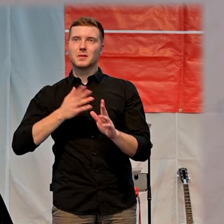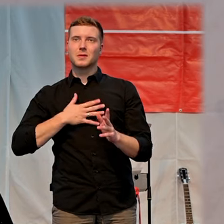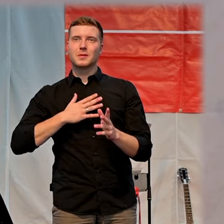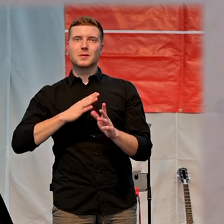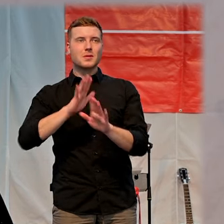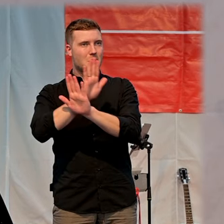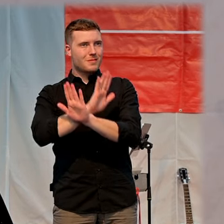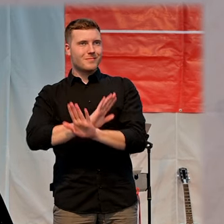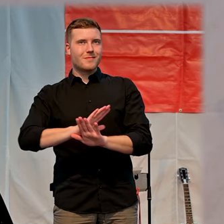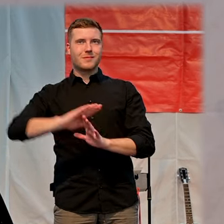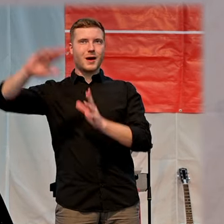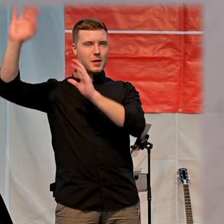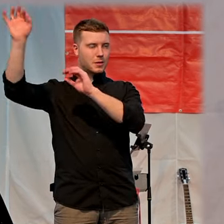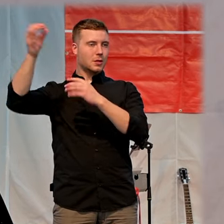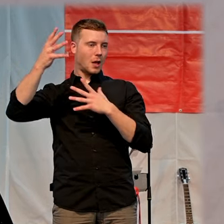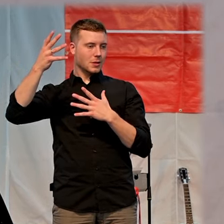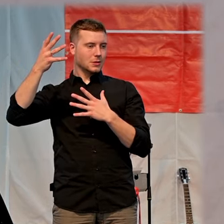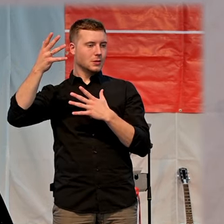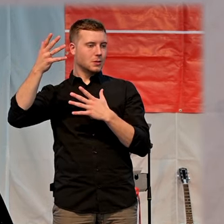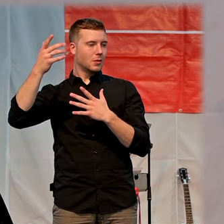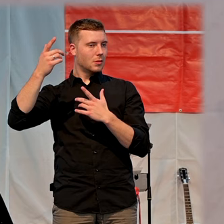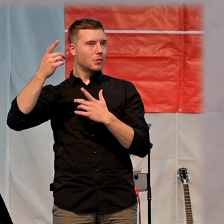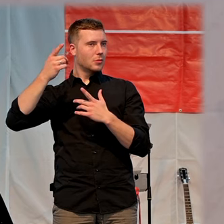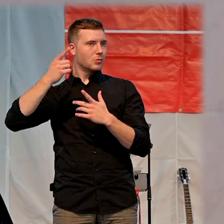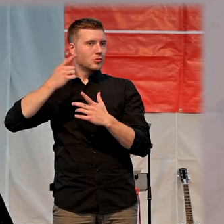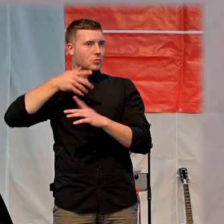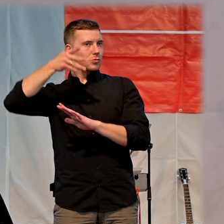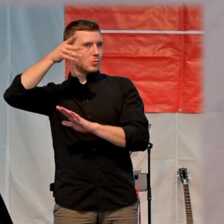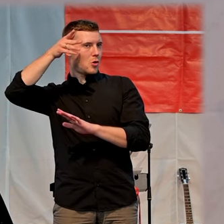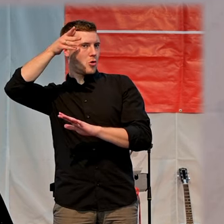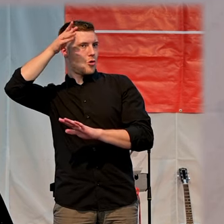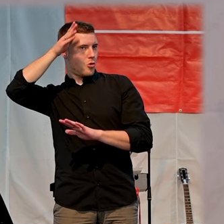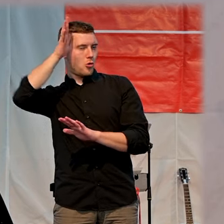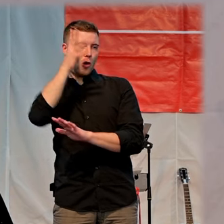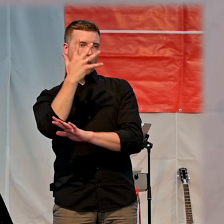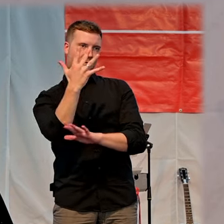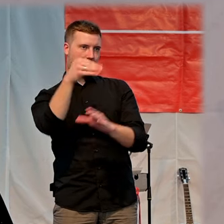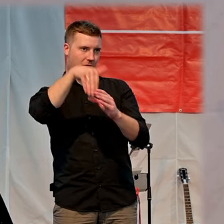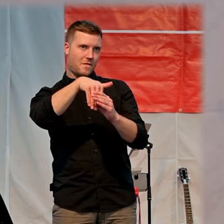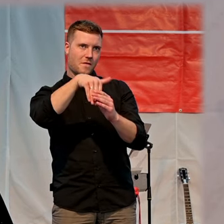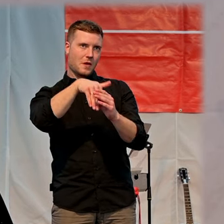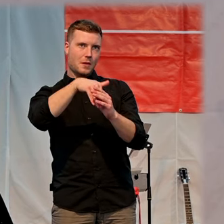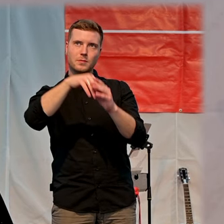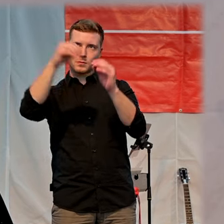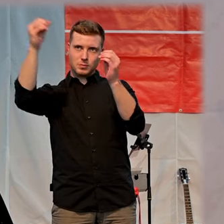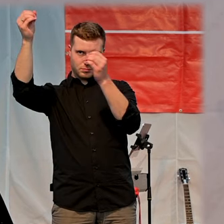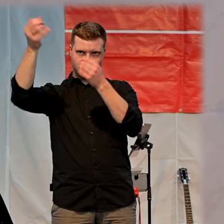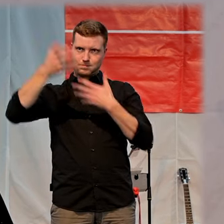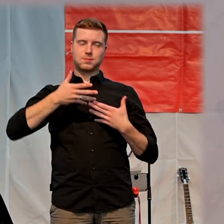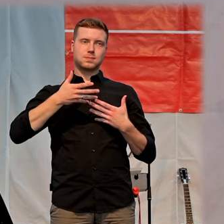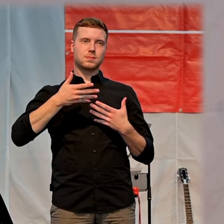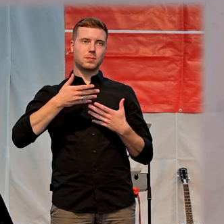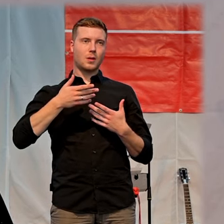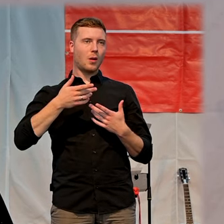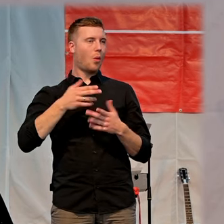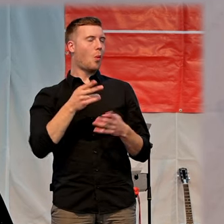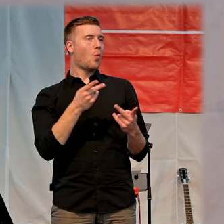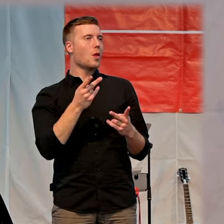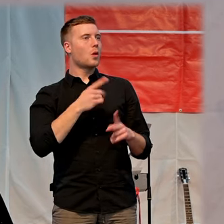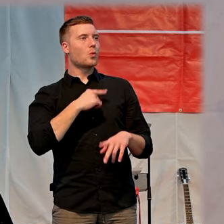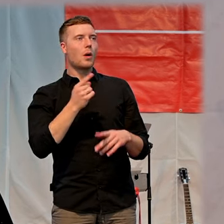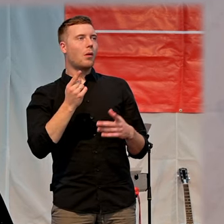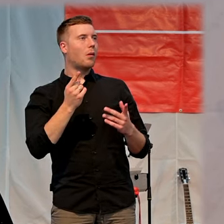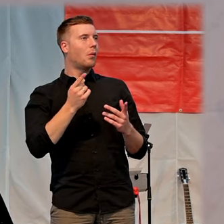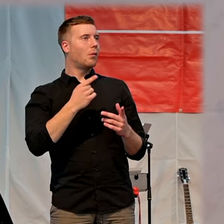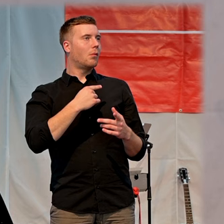Römer 5, Vers 5, oder wir machen einen auf lieb Mensch, auf gut Mensch.